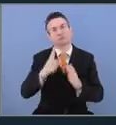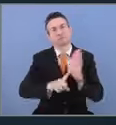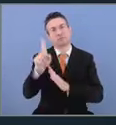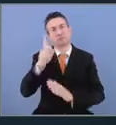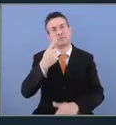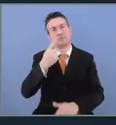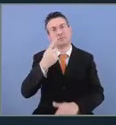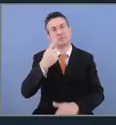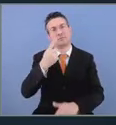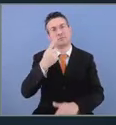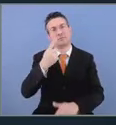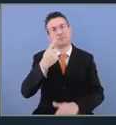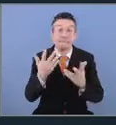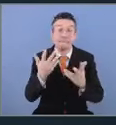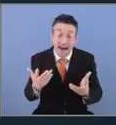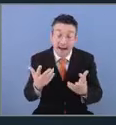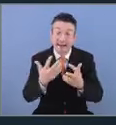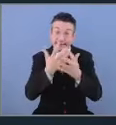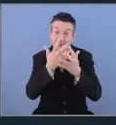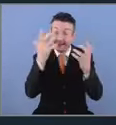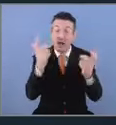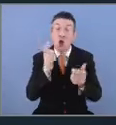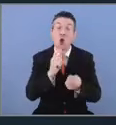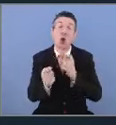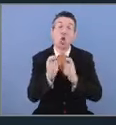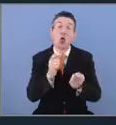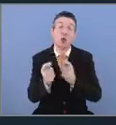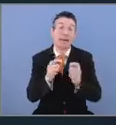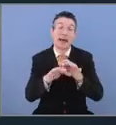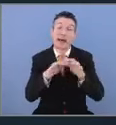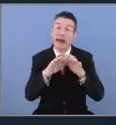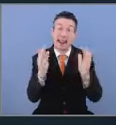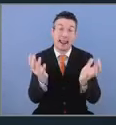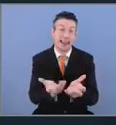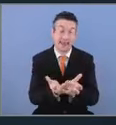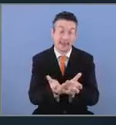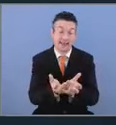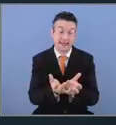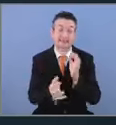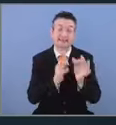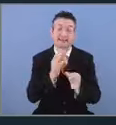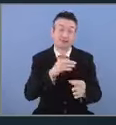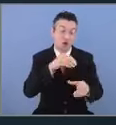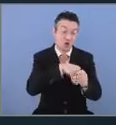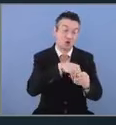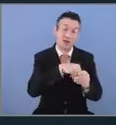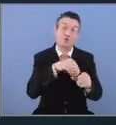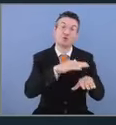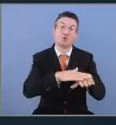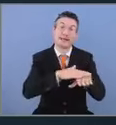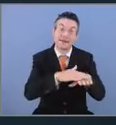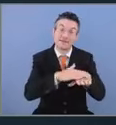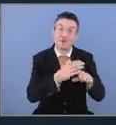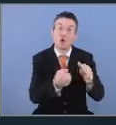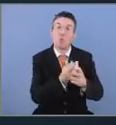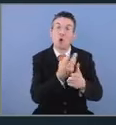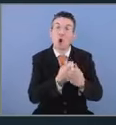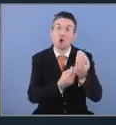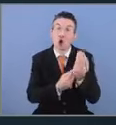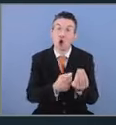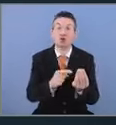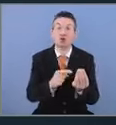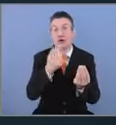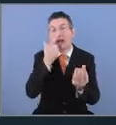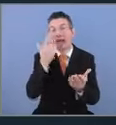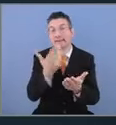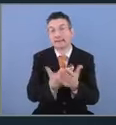mercato è assolutamente globale, quindi anche il contenuto di servizio del prodotto che si deve adattare per quanto possibile a nuove esigenze di consumo